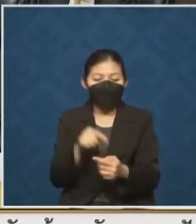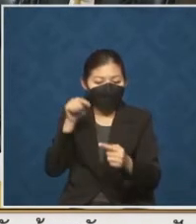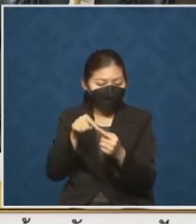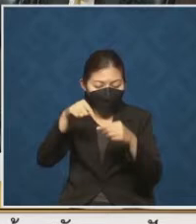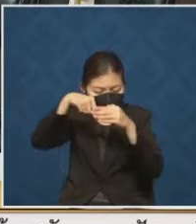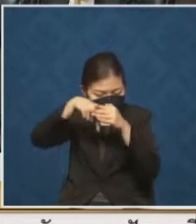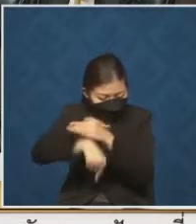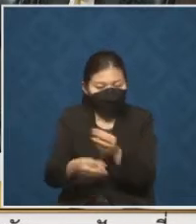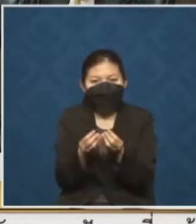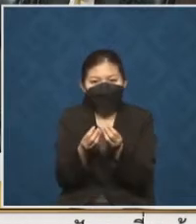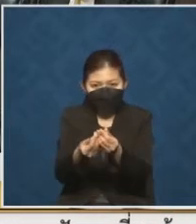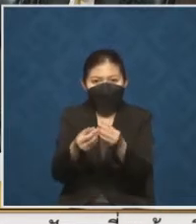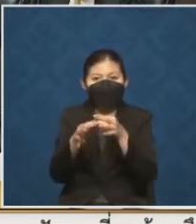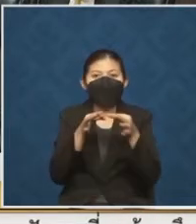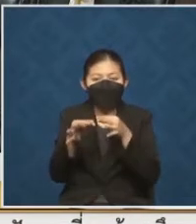ชนนี่ล้น